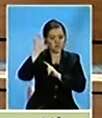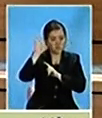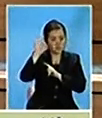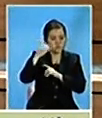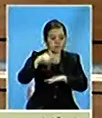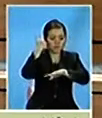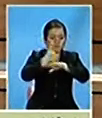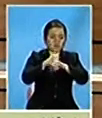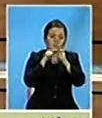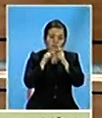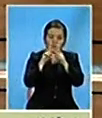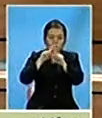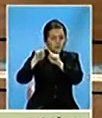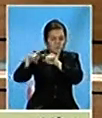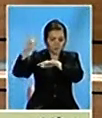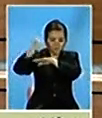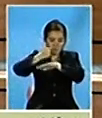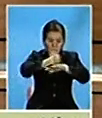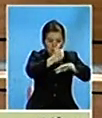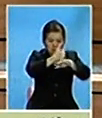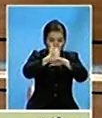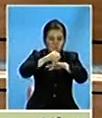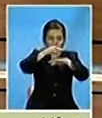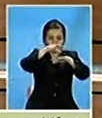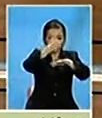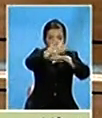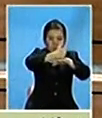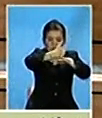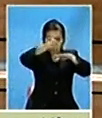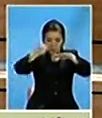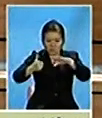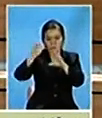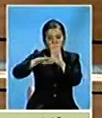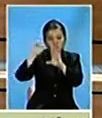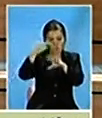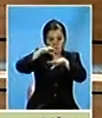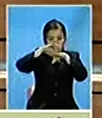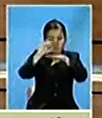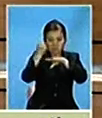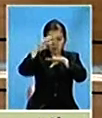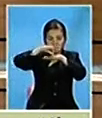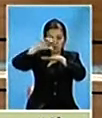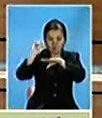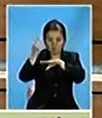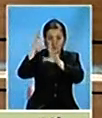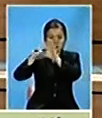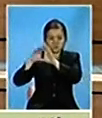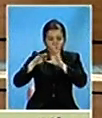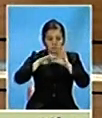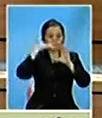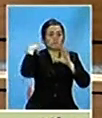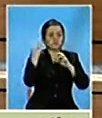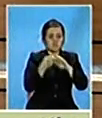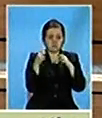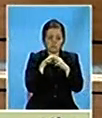ารต้นเหล่านี้เมื่อว่างลงต้องมีการสรรหาทุกครั้ง1ตำแหน่ง2ตำแหน่งก็ต้องสรรหาปัญหาเกิด